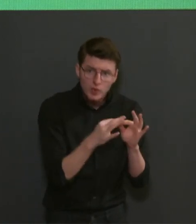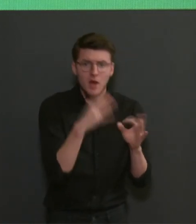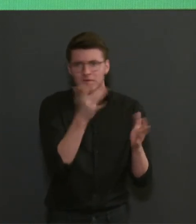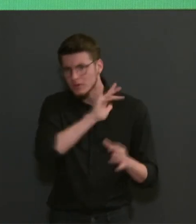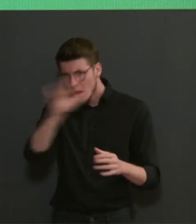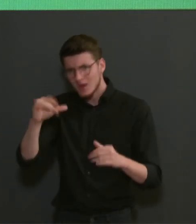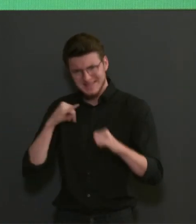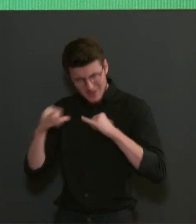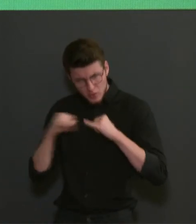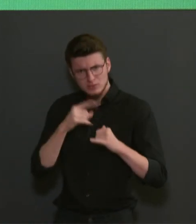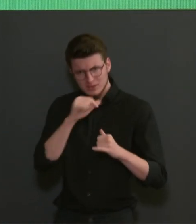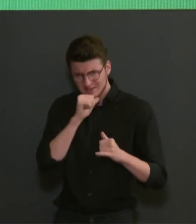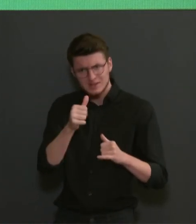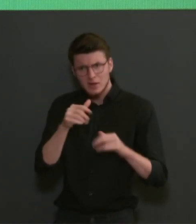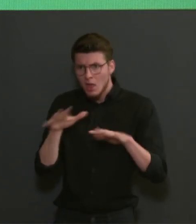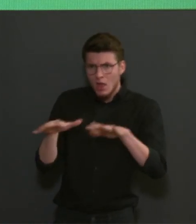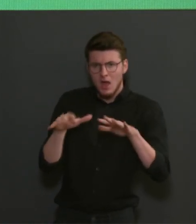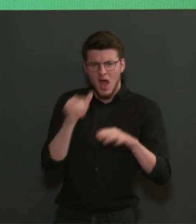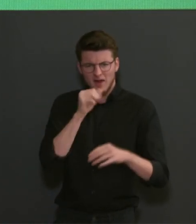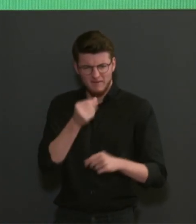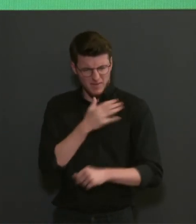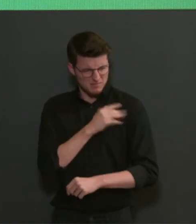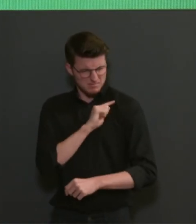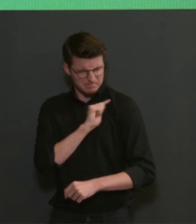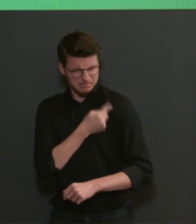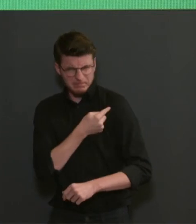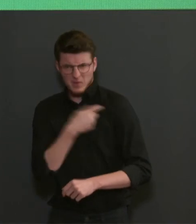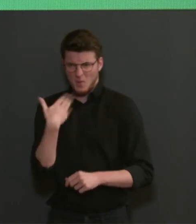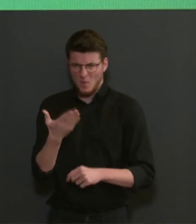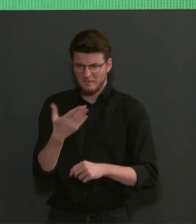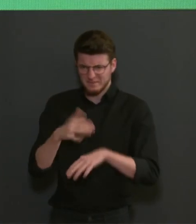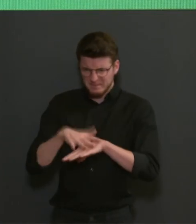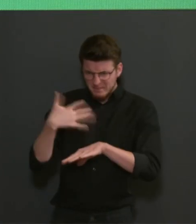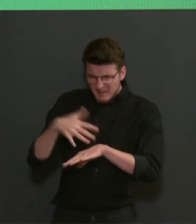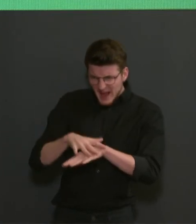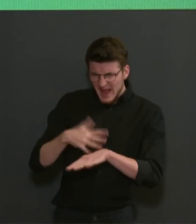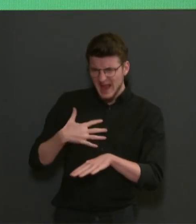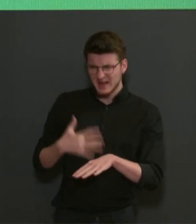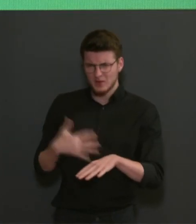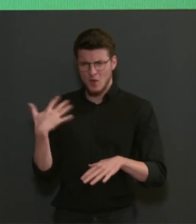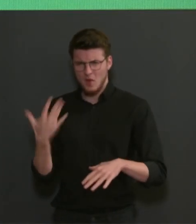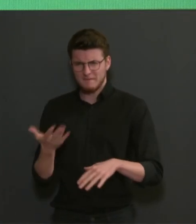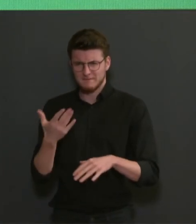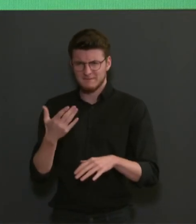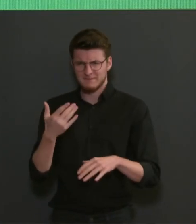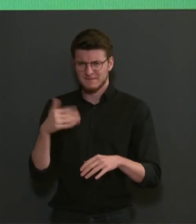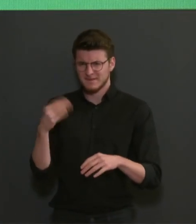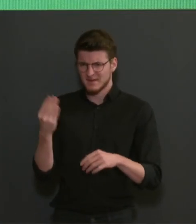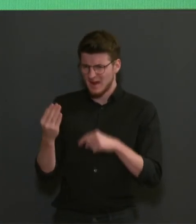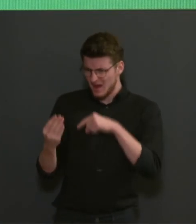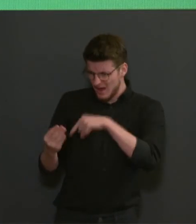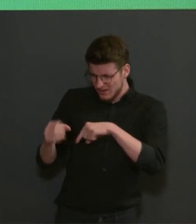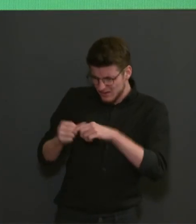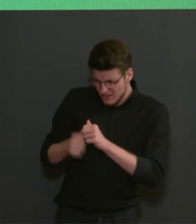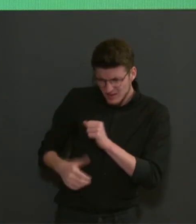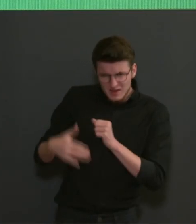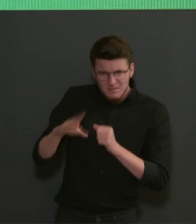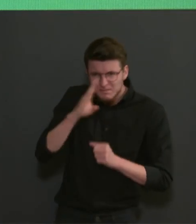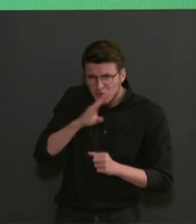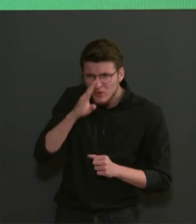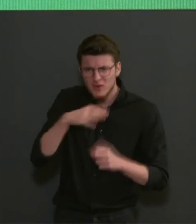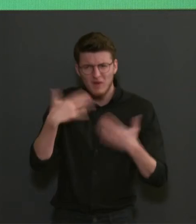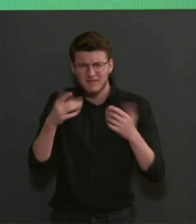Voelt u een bobbel? Heeft u pijn? Heeft u bloed in de ontlasting? Of een andere klacht? Aarzel dan niet en laat